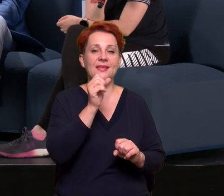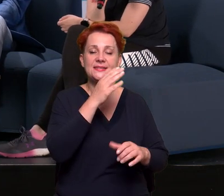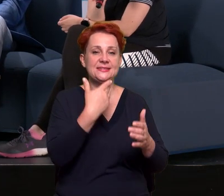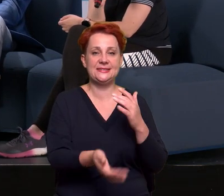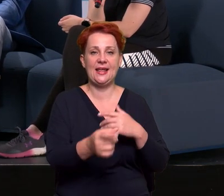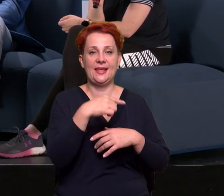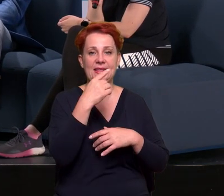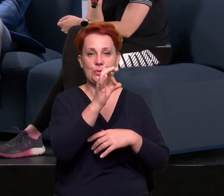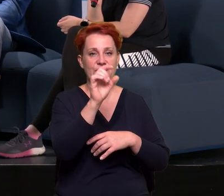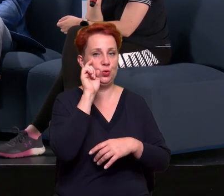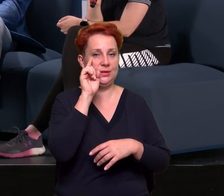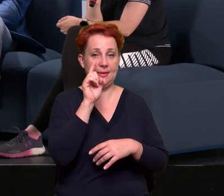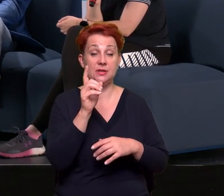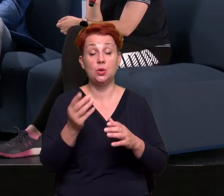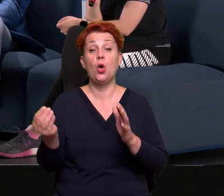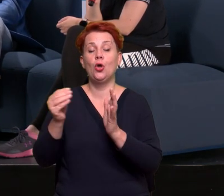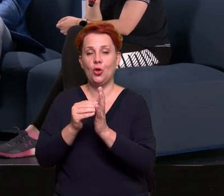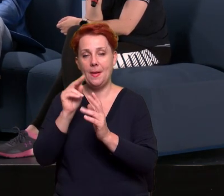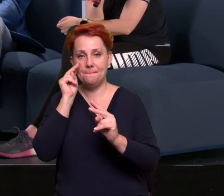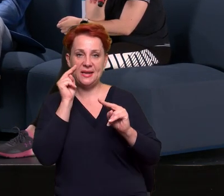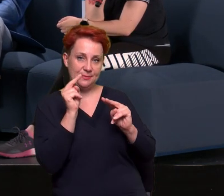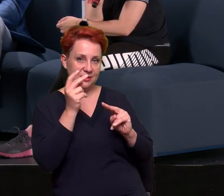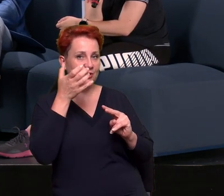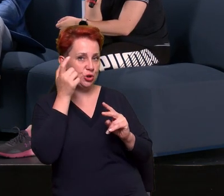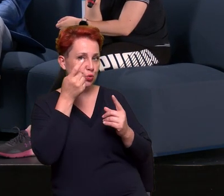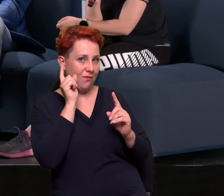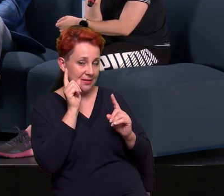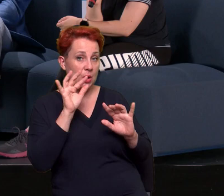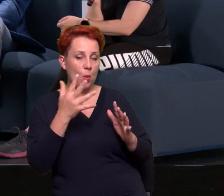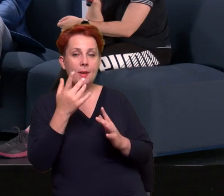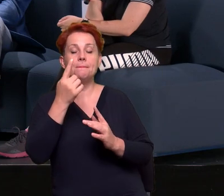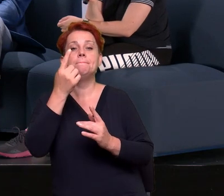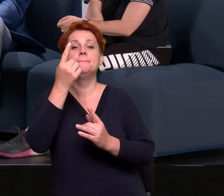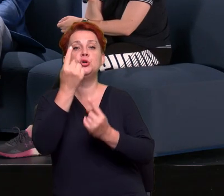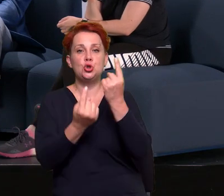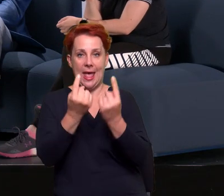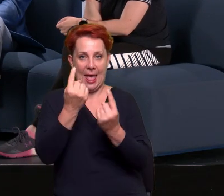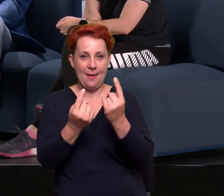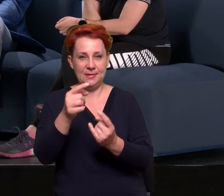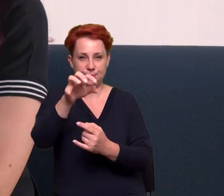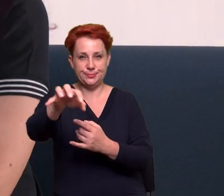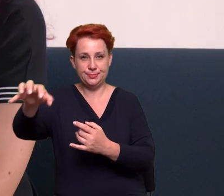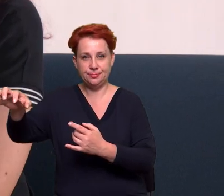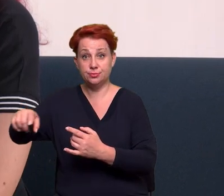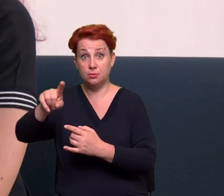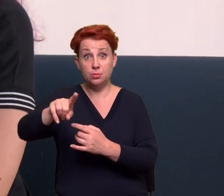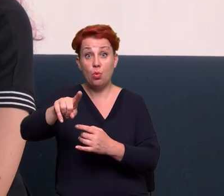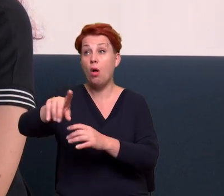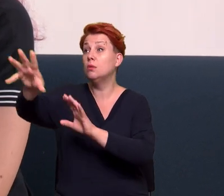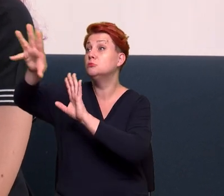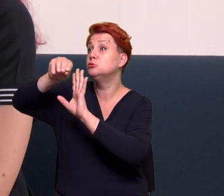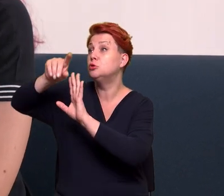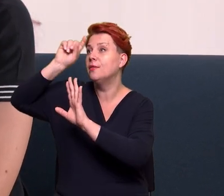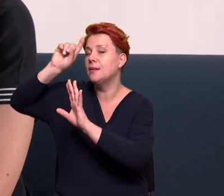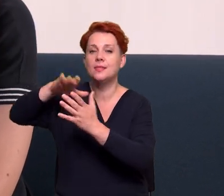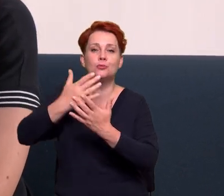Tu znowu dorzucę ten kontekst czeski i słowacki. To znaczy w tych przemysłach, w tych gałęziach przemysłu, w których fachu uczono się od Niemców, na przykład